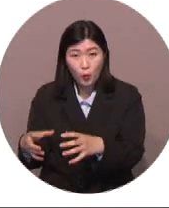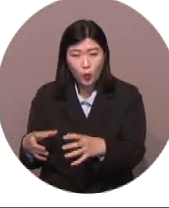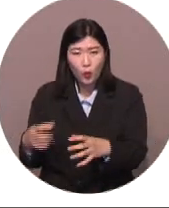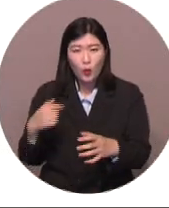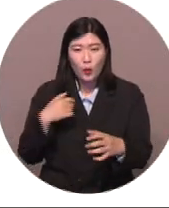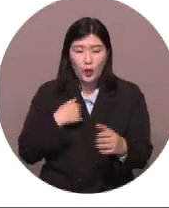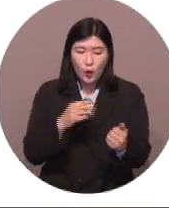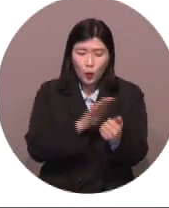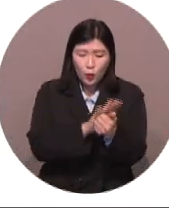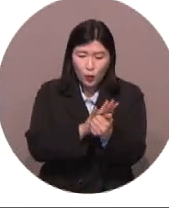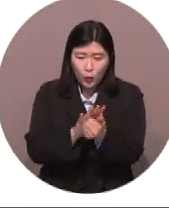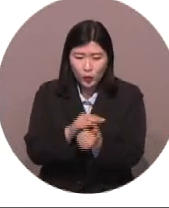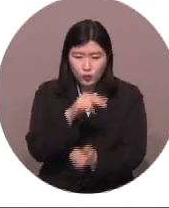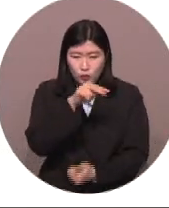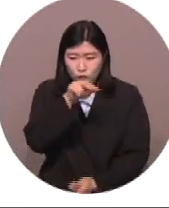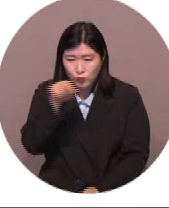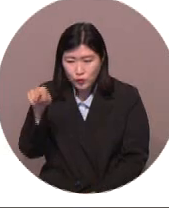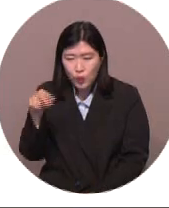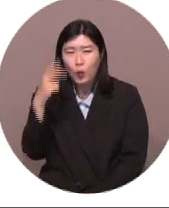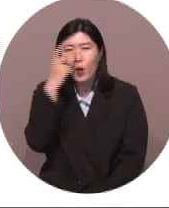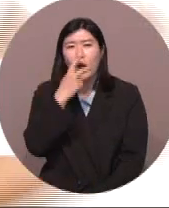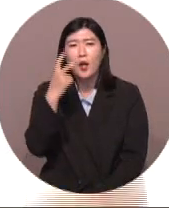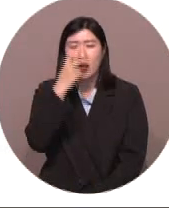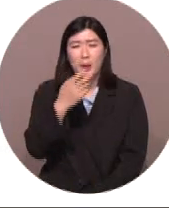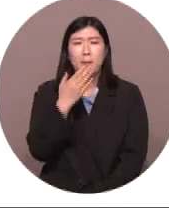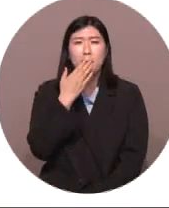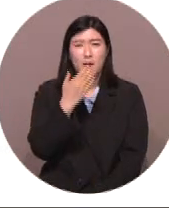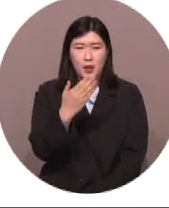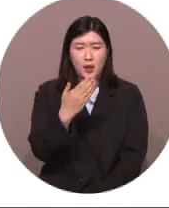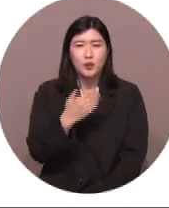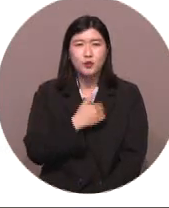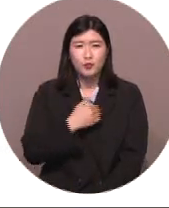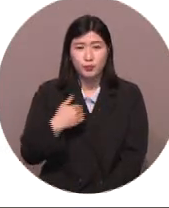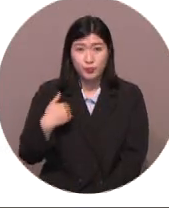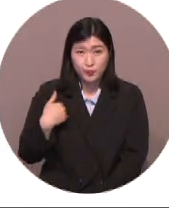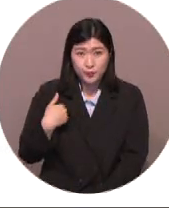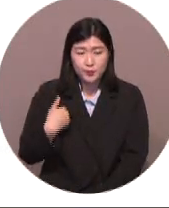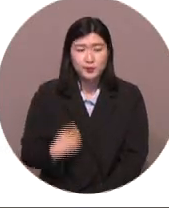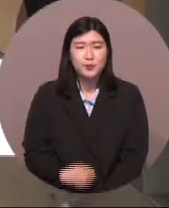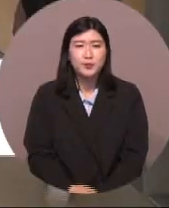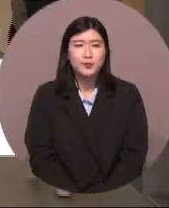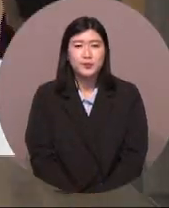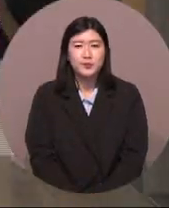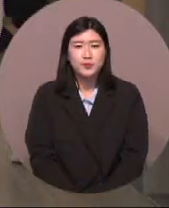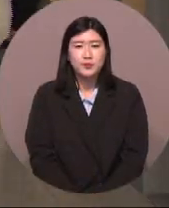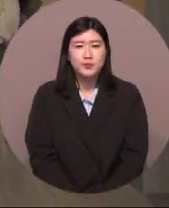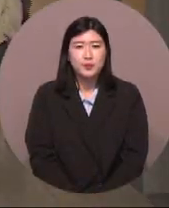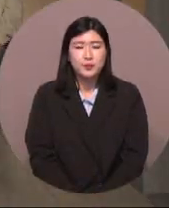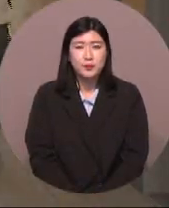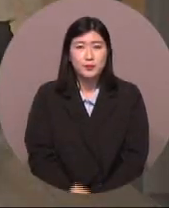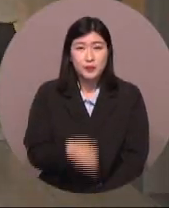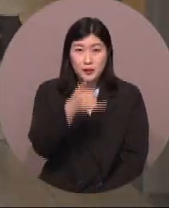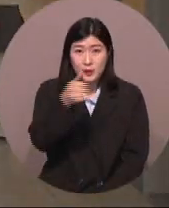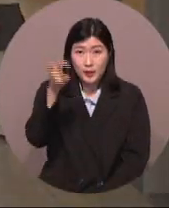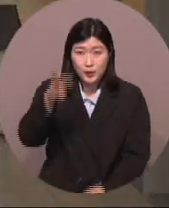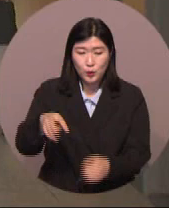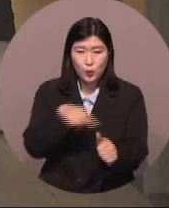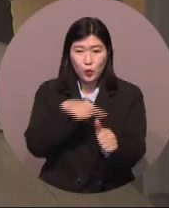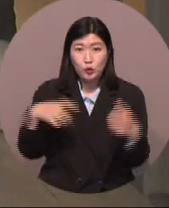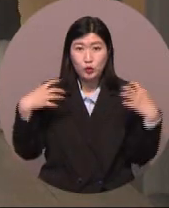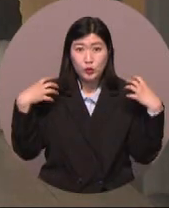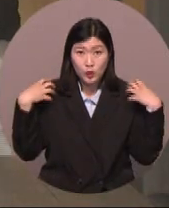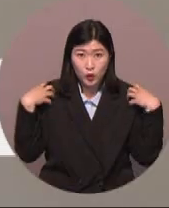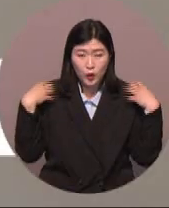활동하지 않는 학생들도 줄어들고 제가 더 많이 봐줄 수 있는 기회도 생깁니다. 세종교육청이 이번